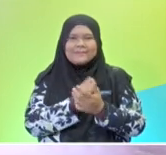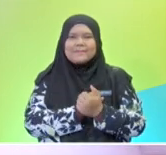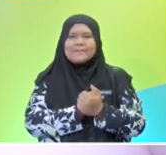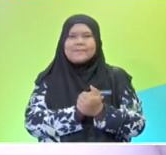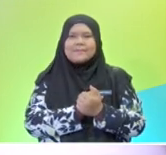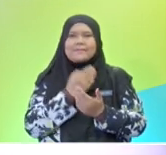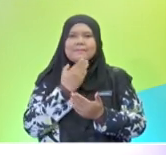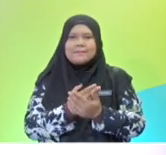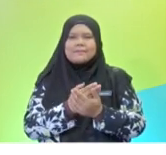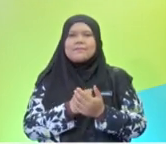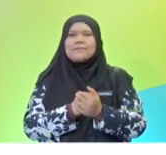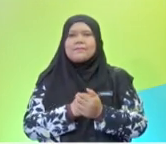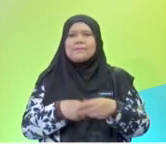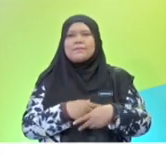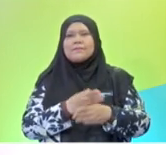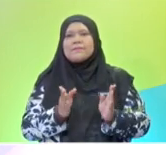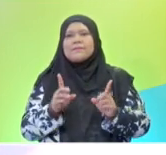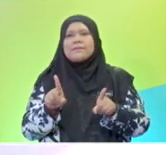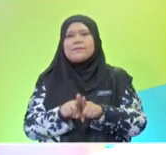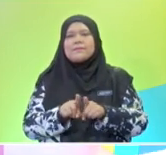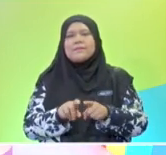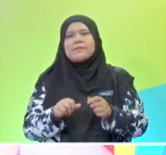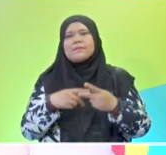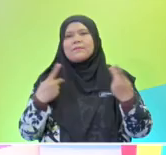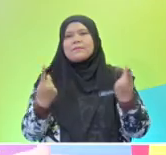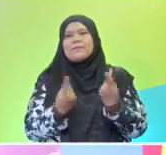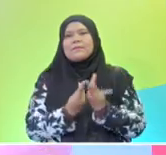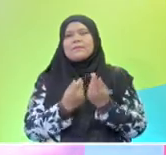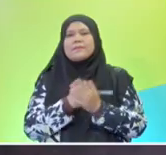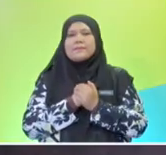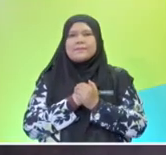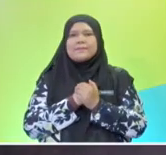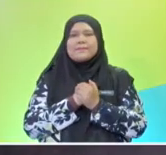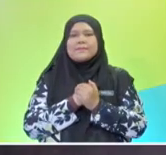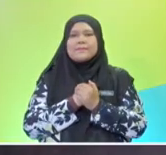Baik, meluangkan masa bersama-sama keluarga. Baik ya.